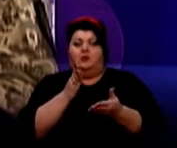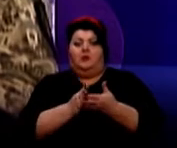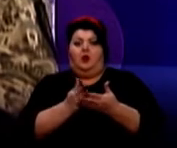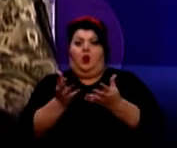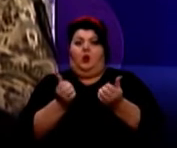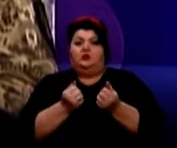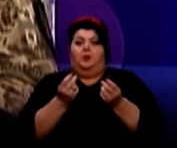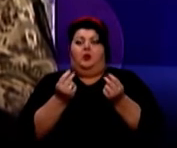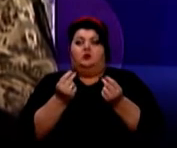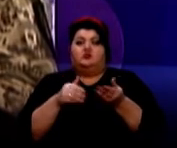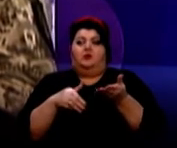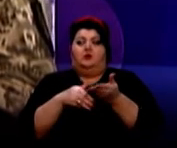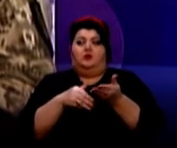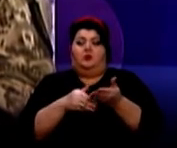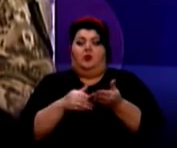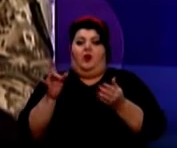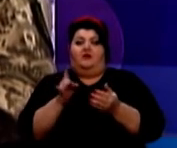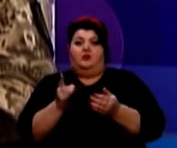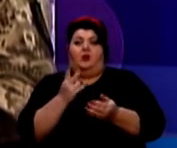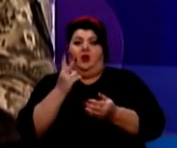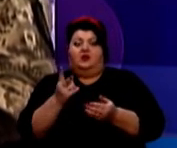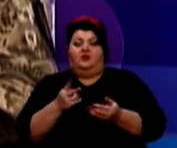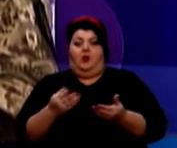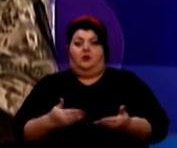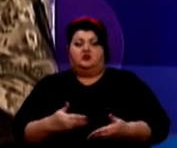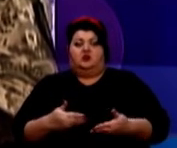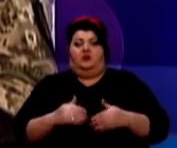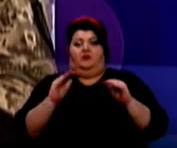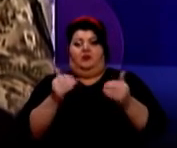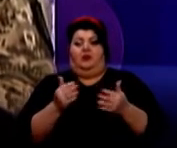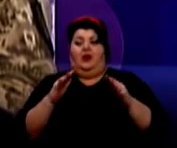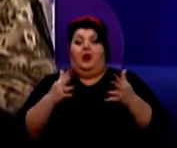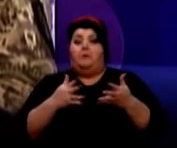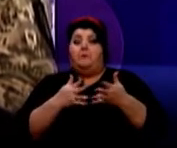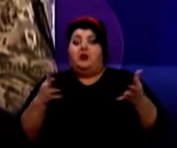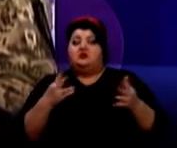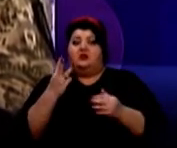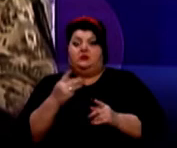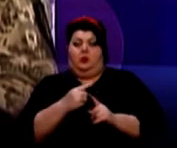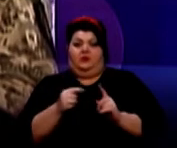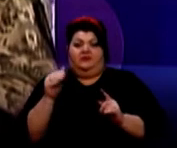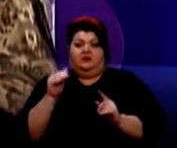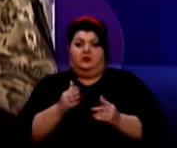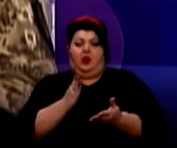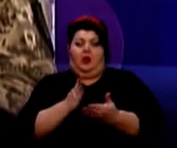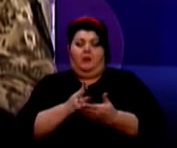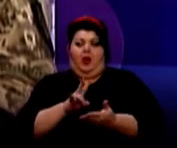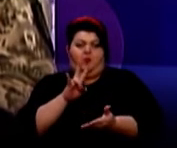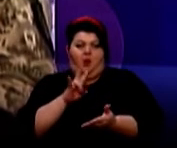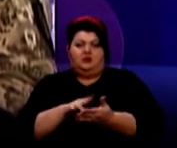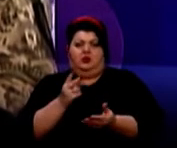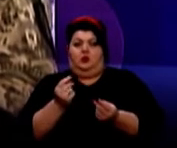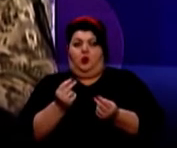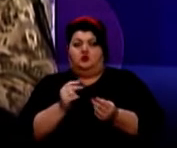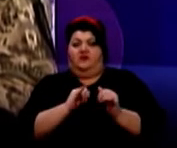грошову допомогу в розмірі двох прожиткових неоподаткованих мінімумів, це більше 3,5 тисяч. мають постійне грошове